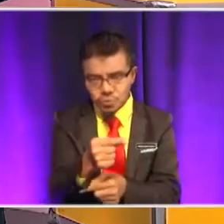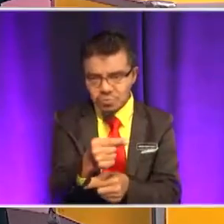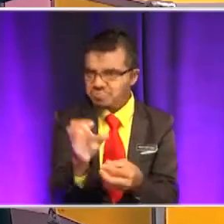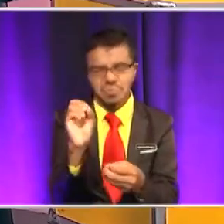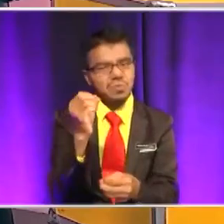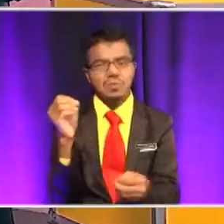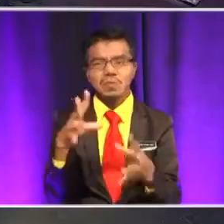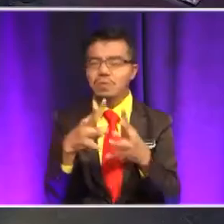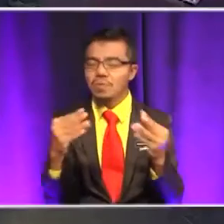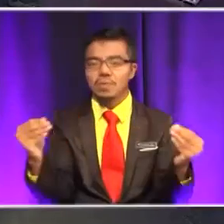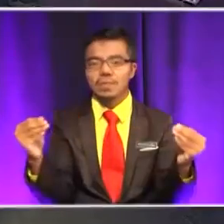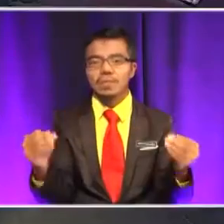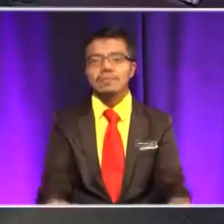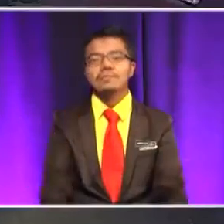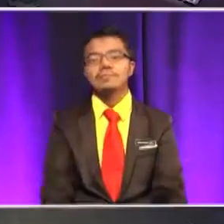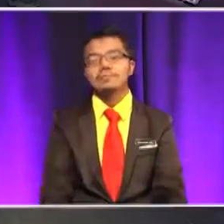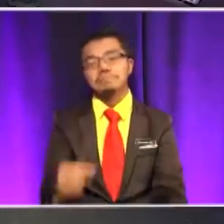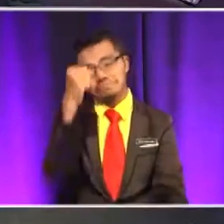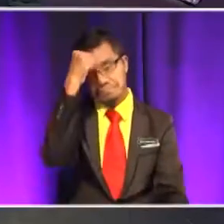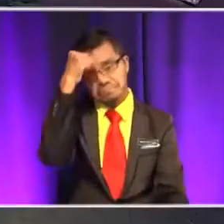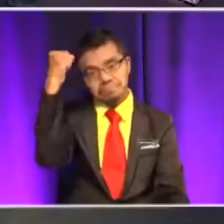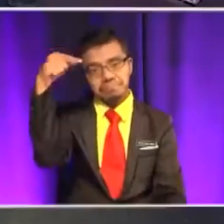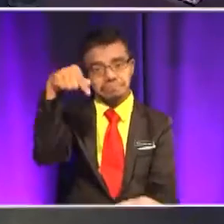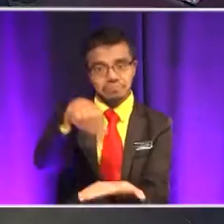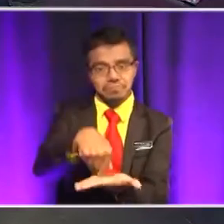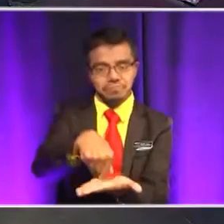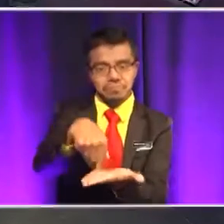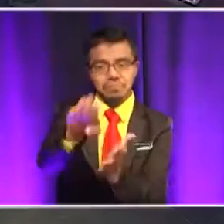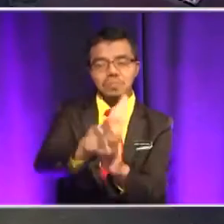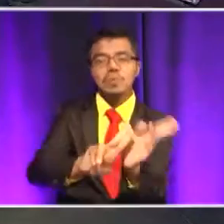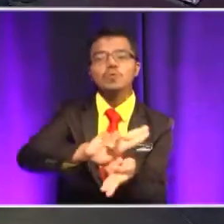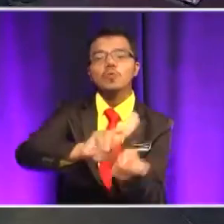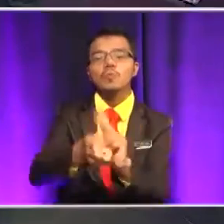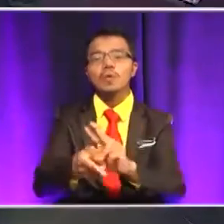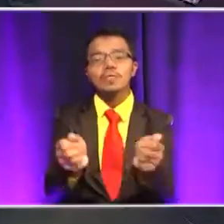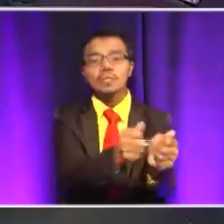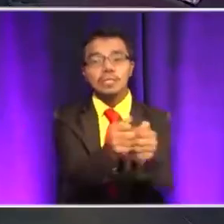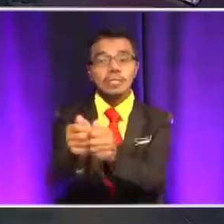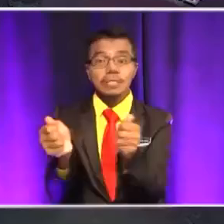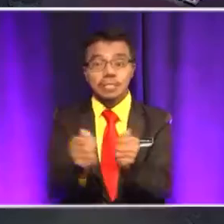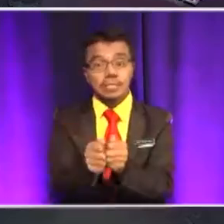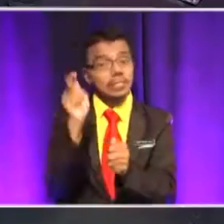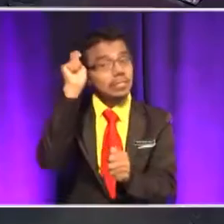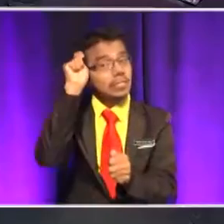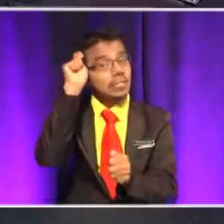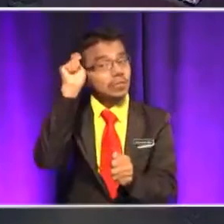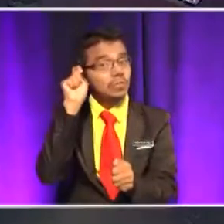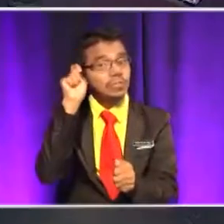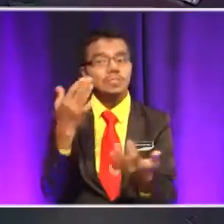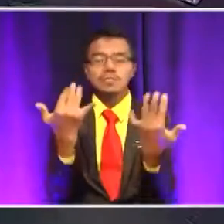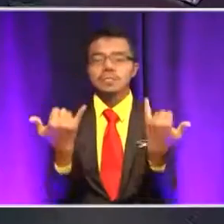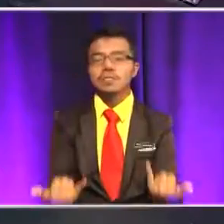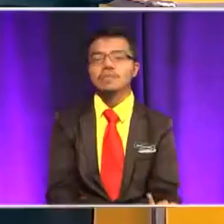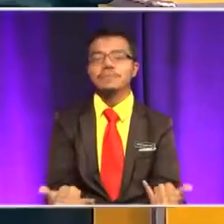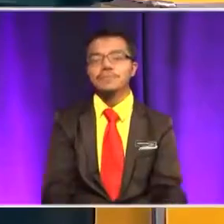tidak mengikut kepada keperluan teknologi berubah Oke dan yang kedua kalau kita lihat daripada sudut kendaraan